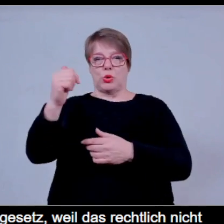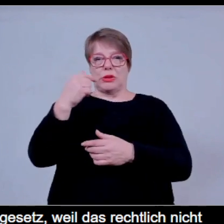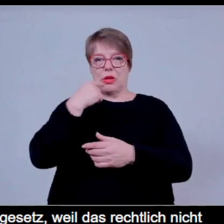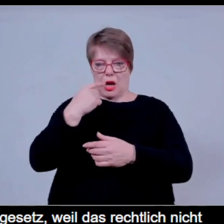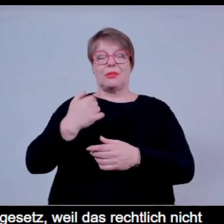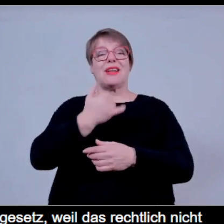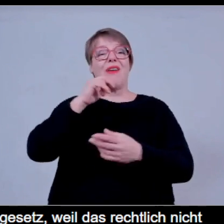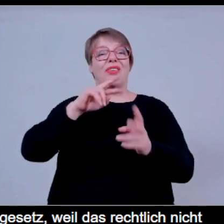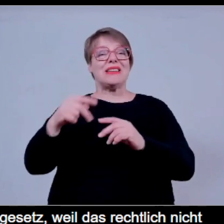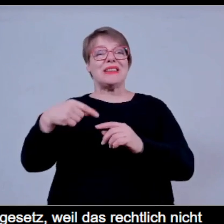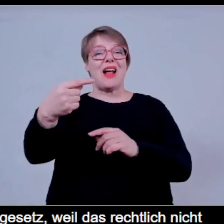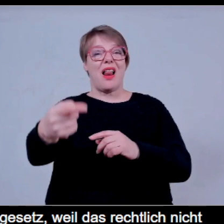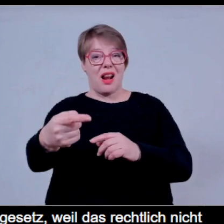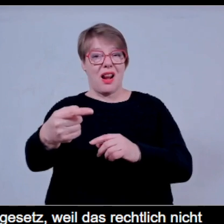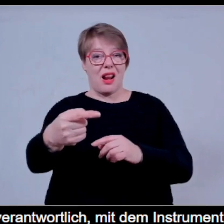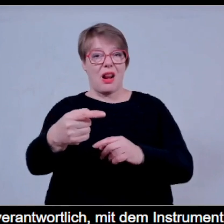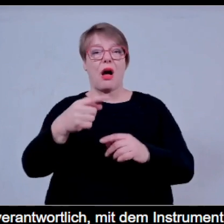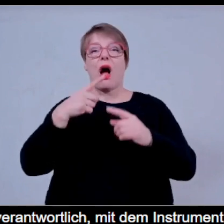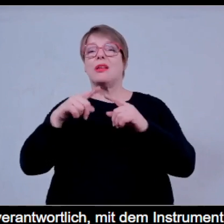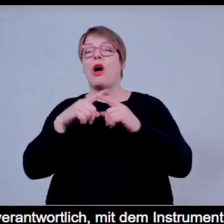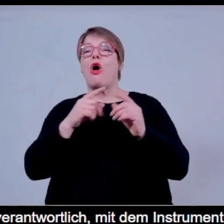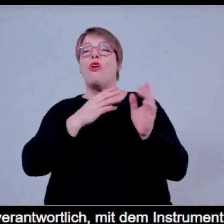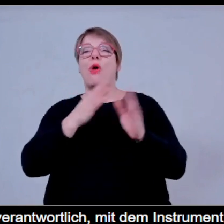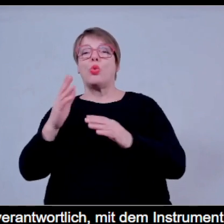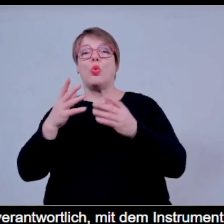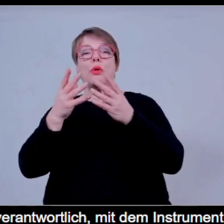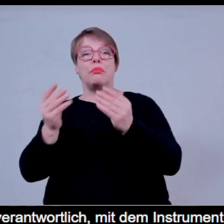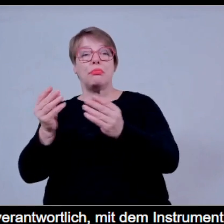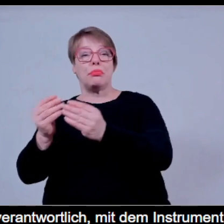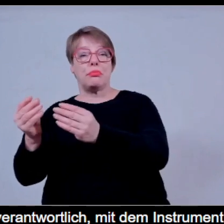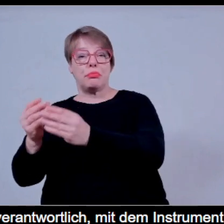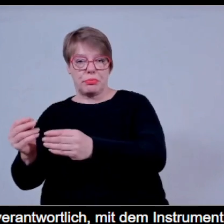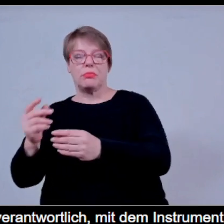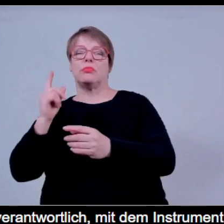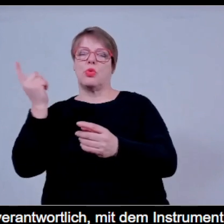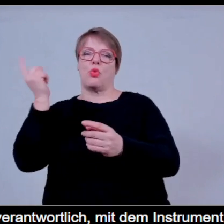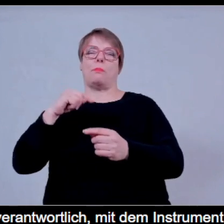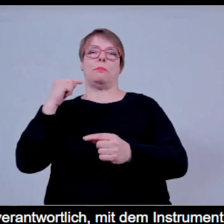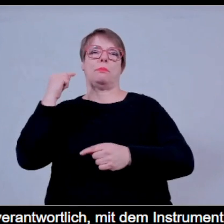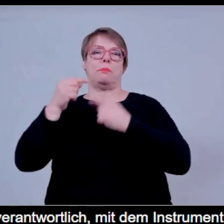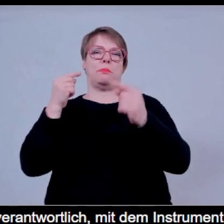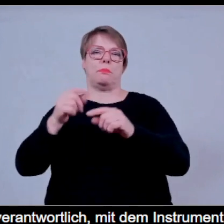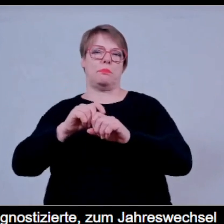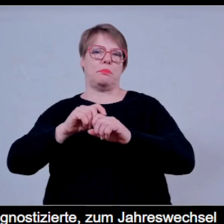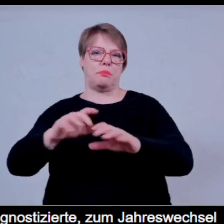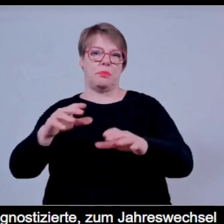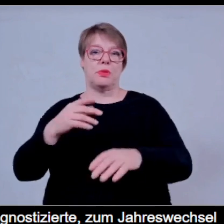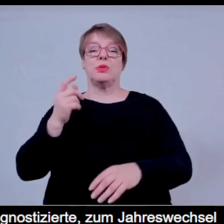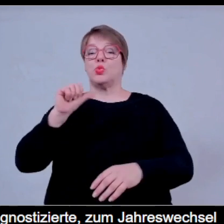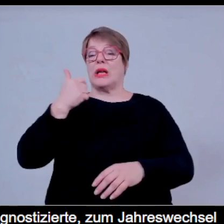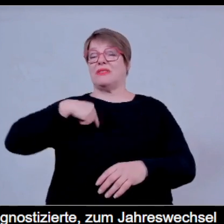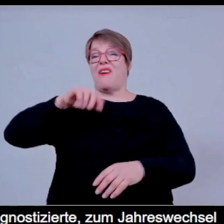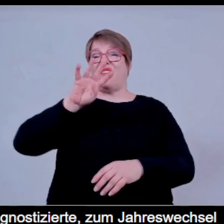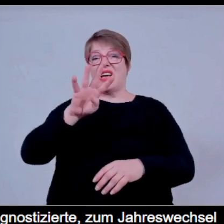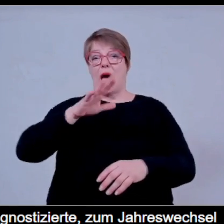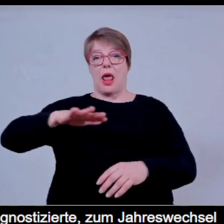Christoph Wiesel vom ZDF. Hallo, ich habe auch eine Frage an Herrn Hollecek. Herr Minister, was bedeutet das,